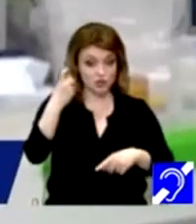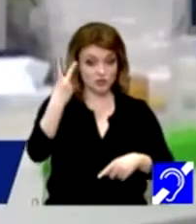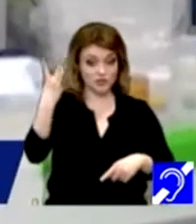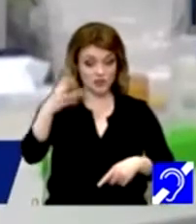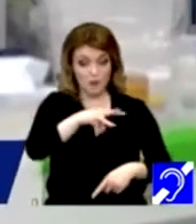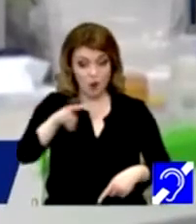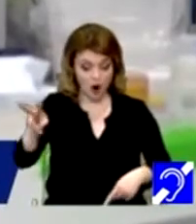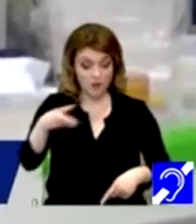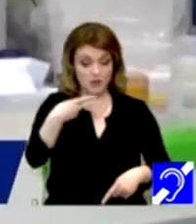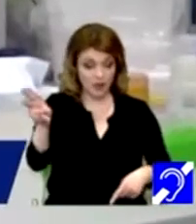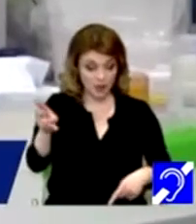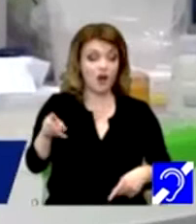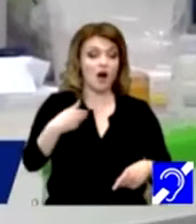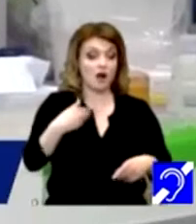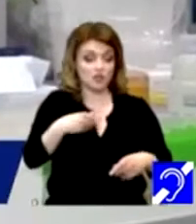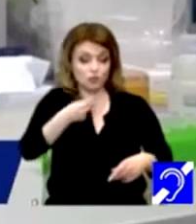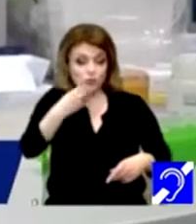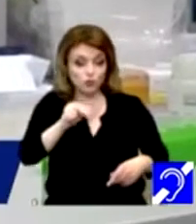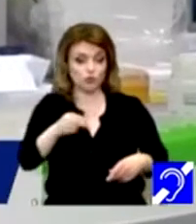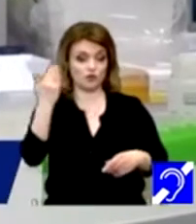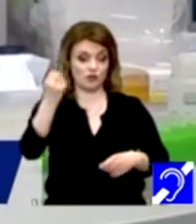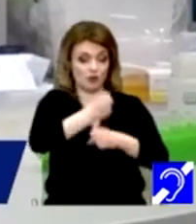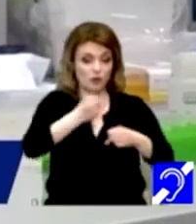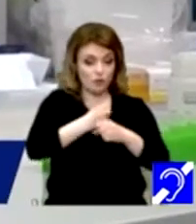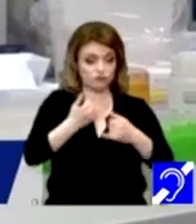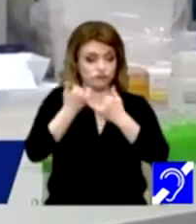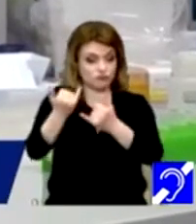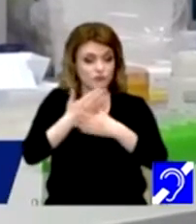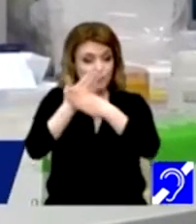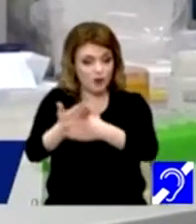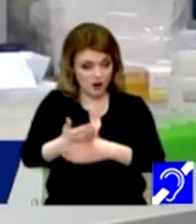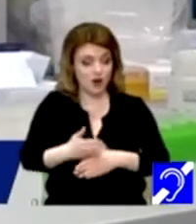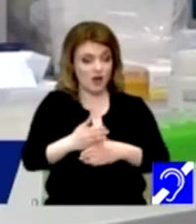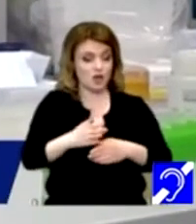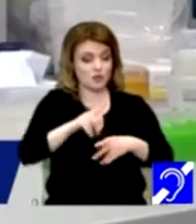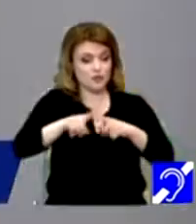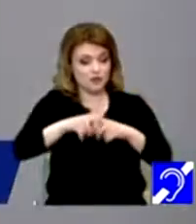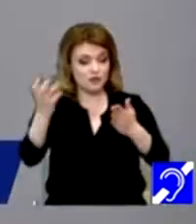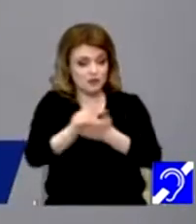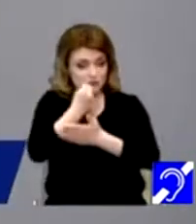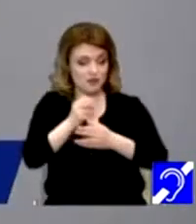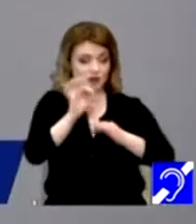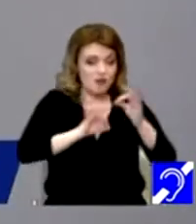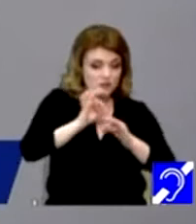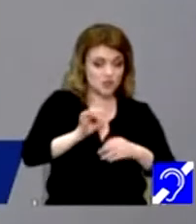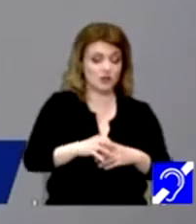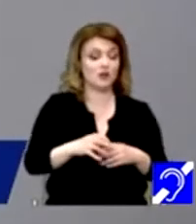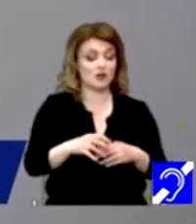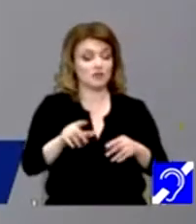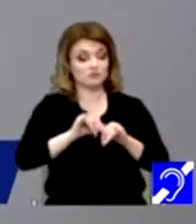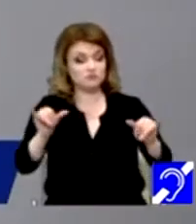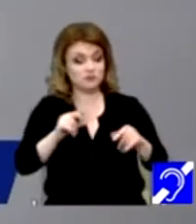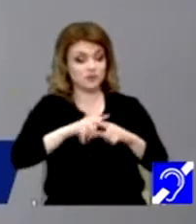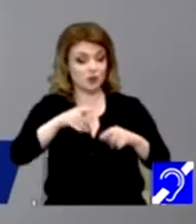unor grupuri de lucru și rețele de cercetare regionale sau multinaționale, inclusiv dincolo de frontierele Europei, care ar trebui să extindă